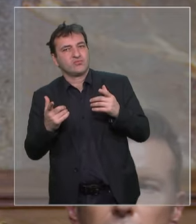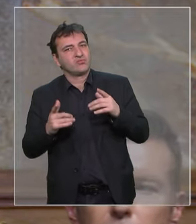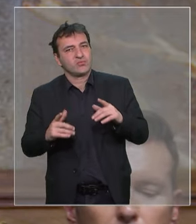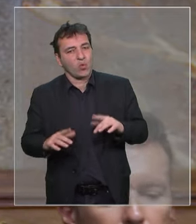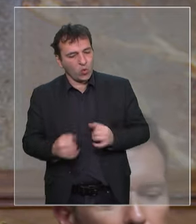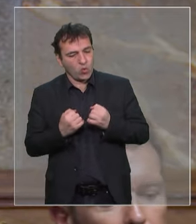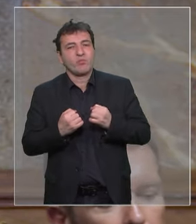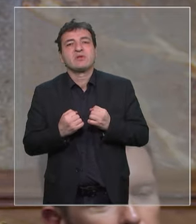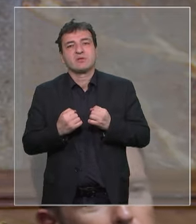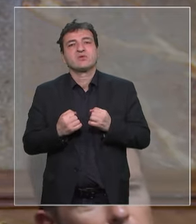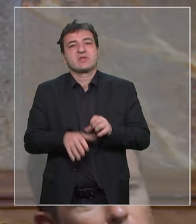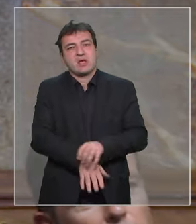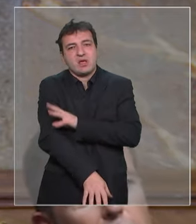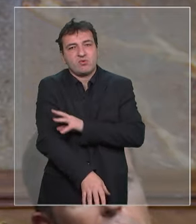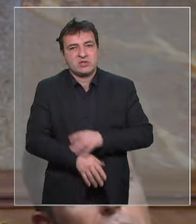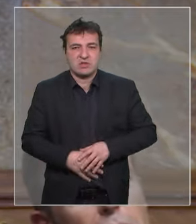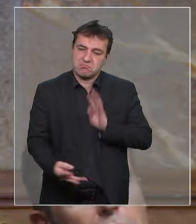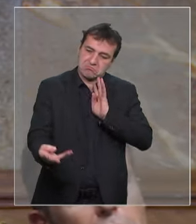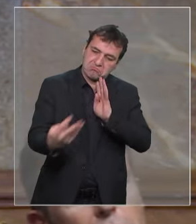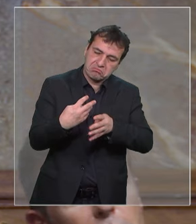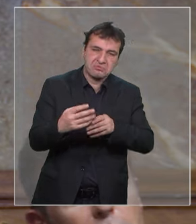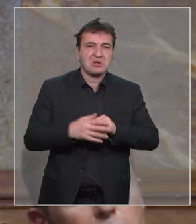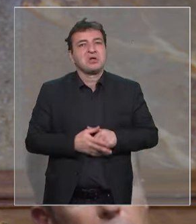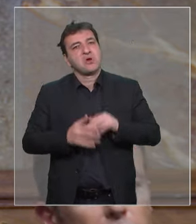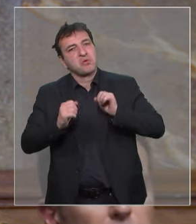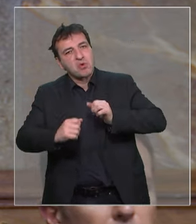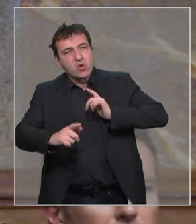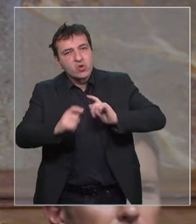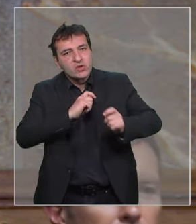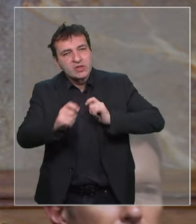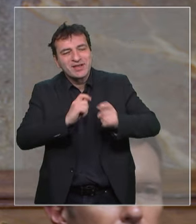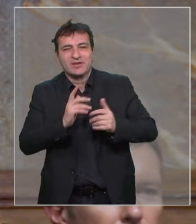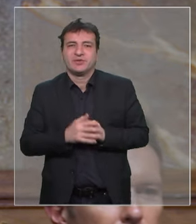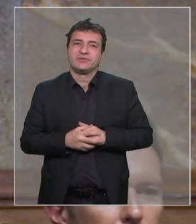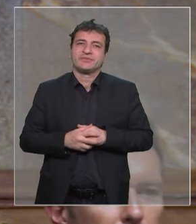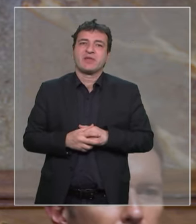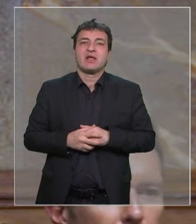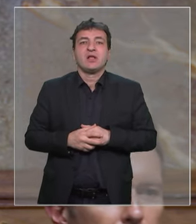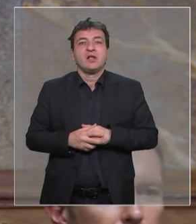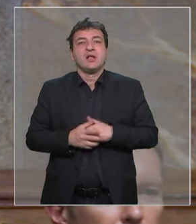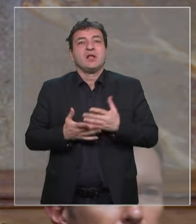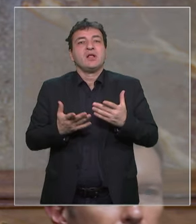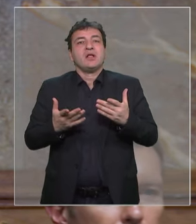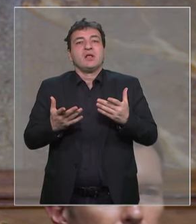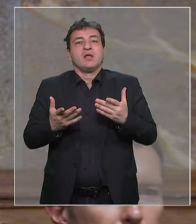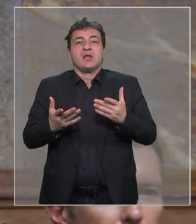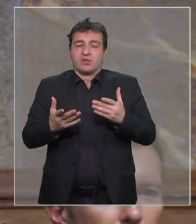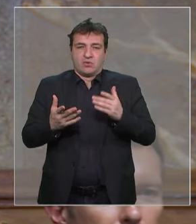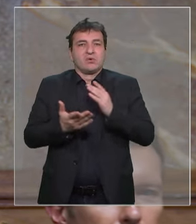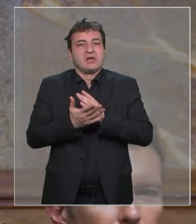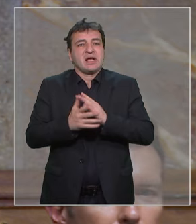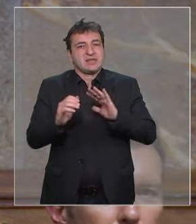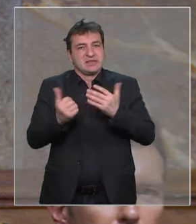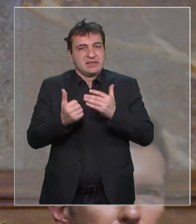sens du dialogue, de la nuance et de la tempérance. Même s'ils ont tendance à se stabiliser ou même à progresser à l'entrée en sixième,